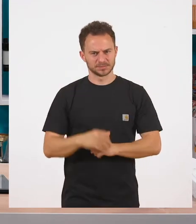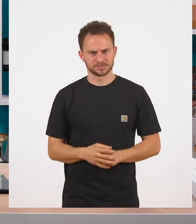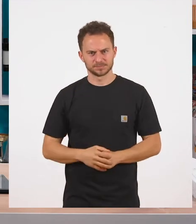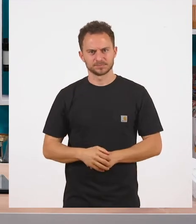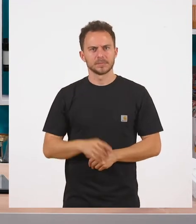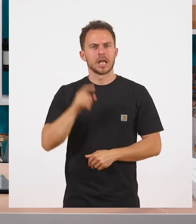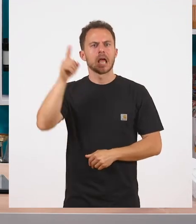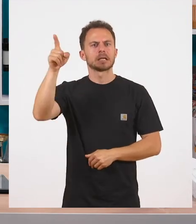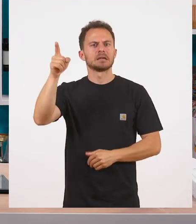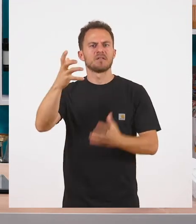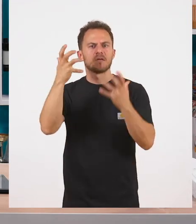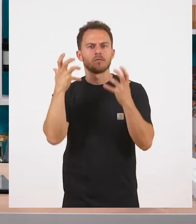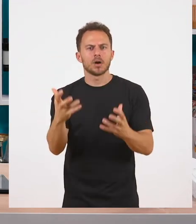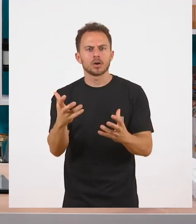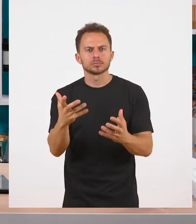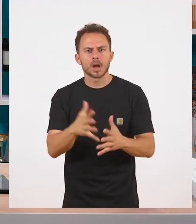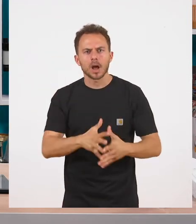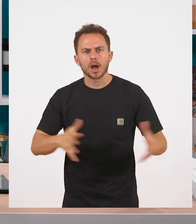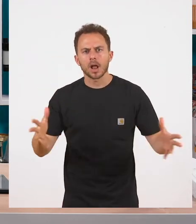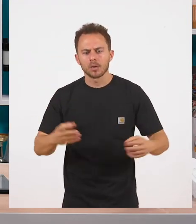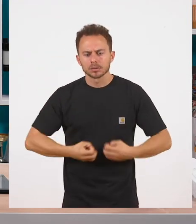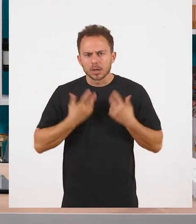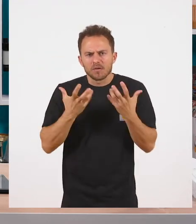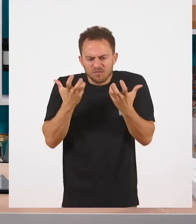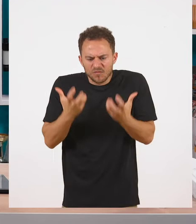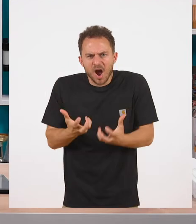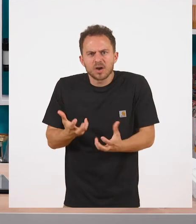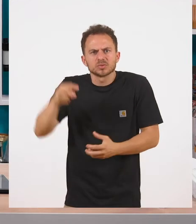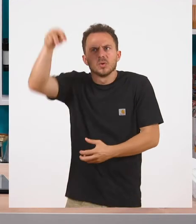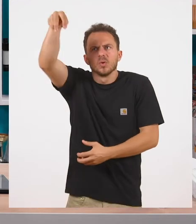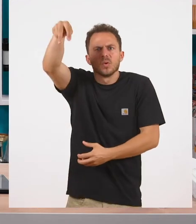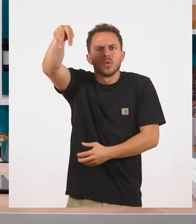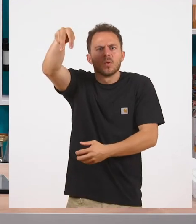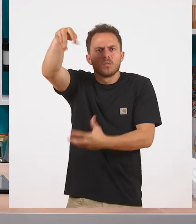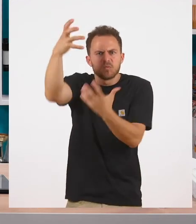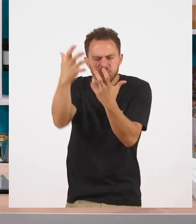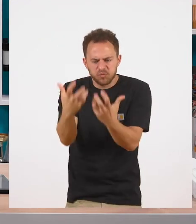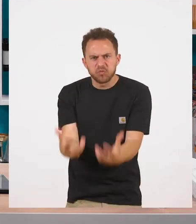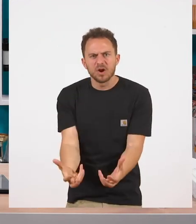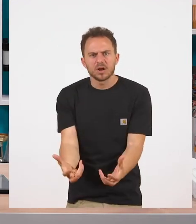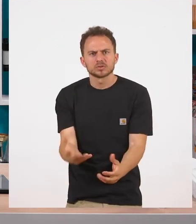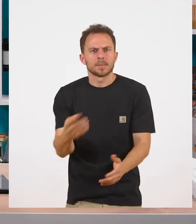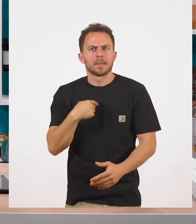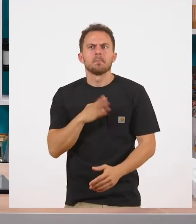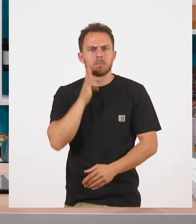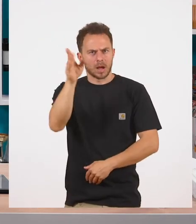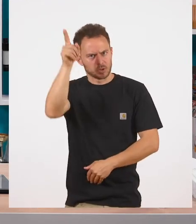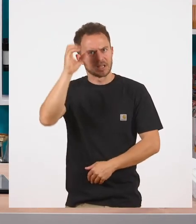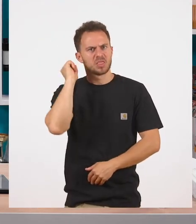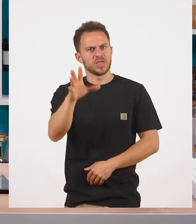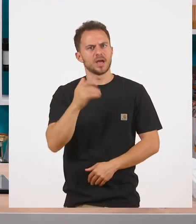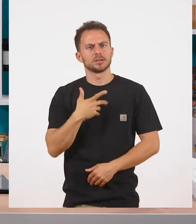του θα αυξηθεί πάρα πολύ. Η αίσθηση της βαρύτητας που θα έχουμε εμείς αν πάμε στο Δία θα είναι πολύ μεγαλύτερη από την αίσθηση της βαρύτητας που έχουμε εδώ